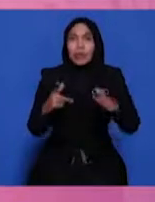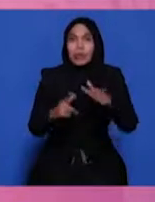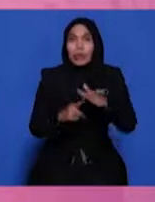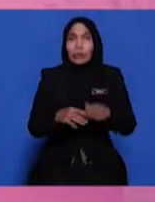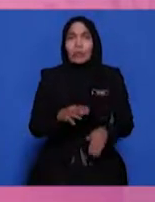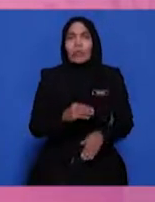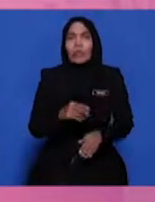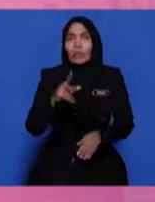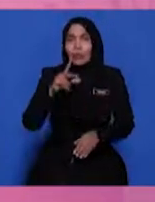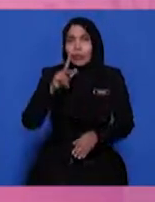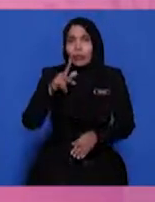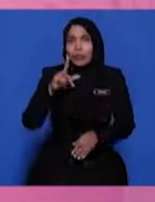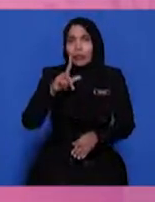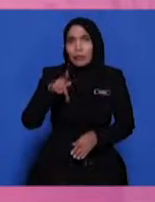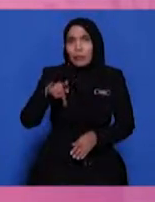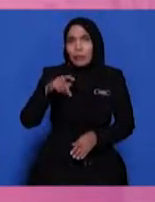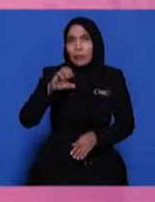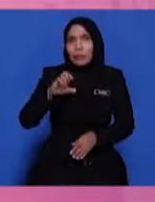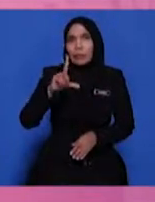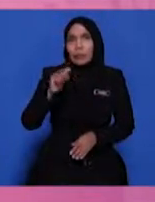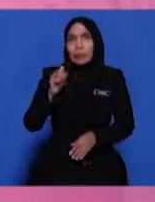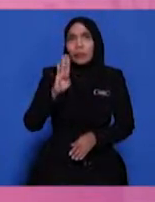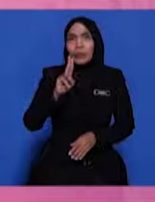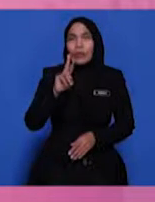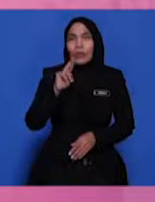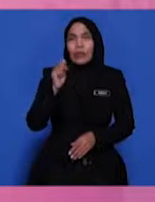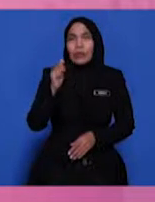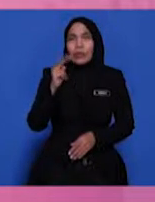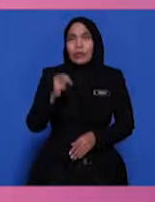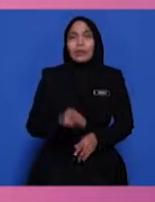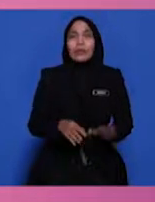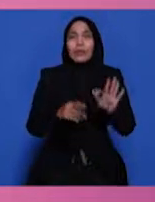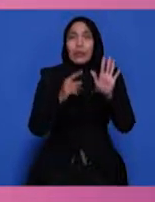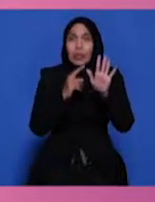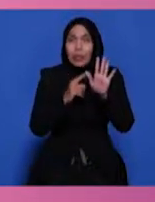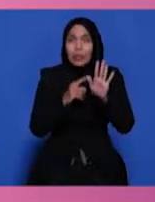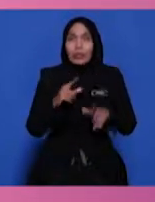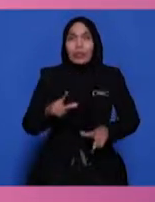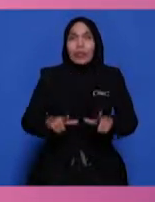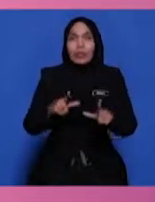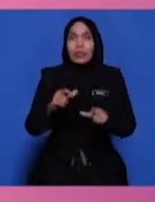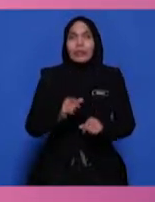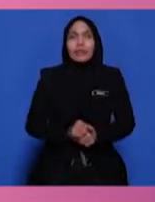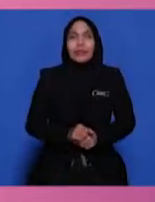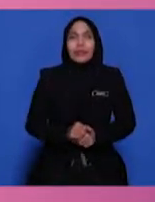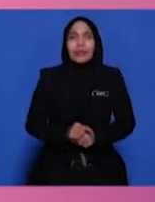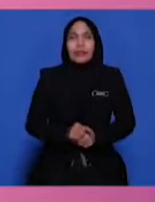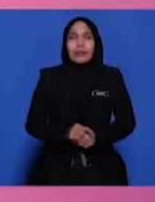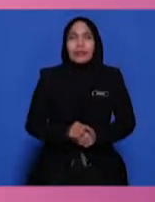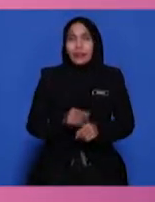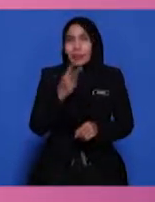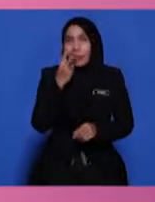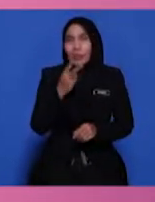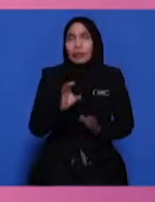Terdapat 5 langkah dalam proses pengurusan kewangan. Kalau murid-murid lihat gambar dalam